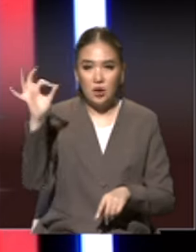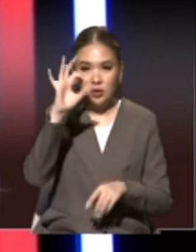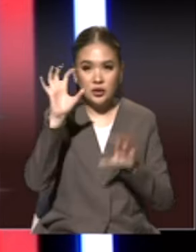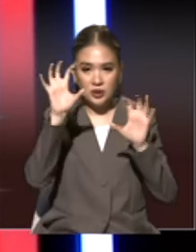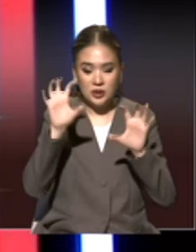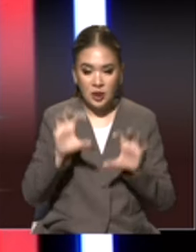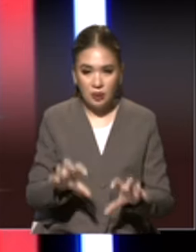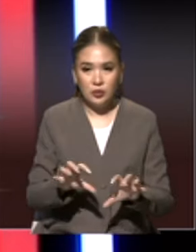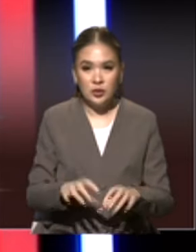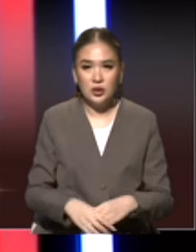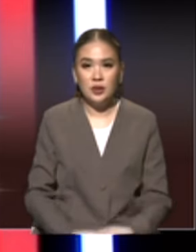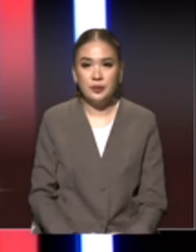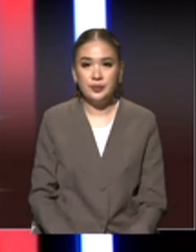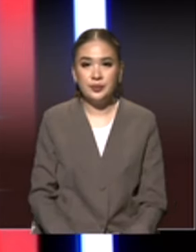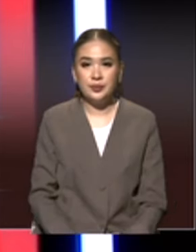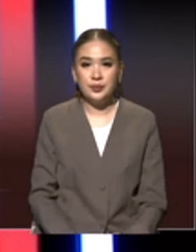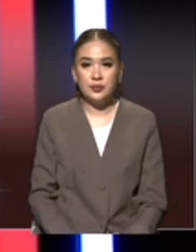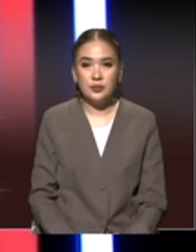бойынша